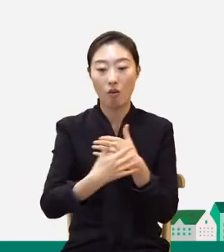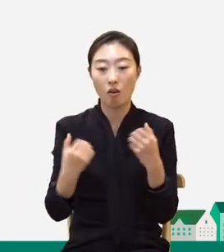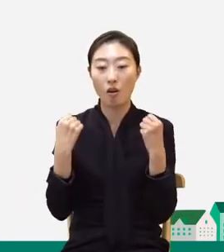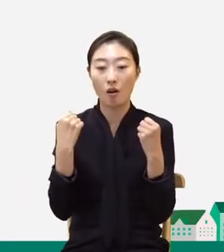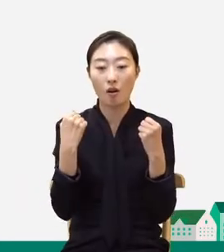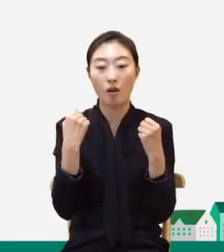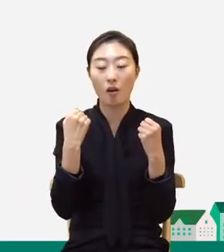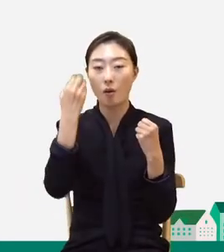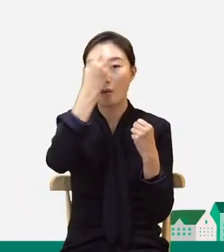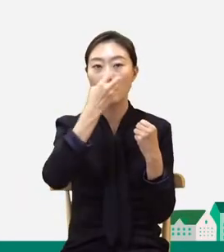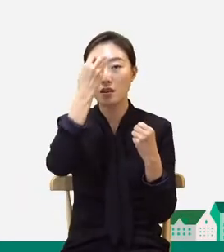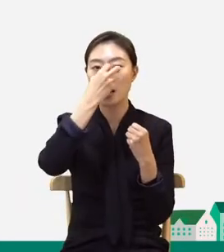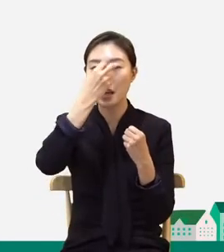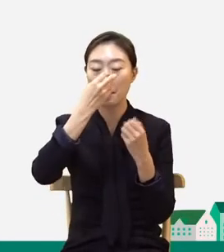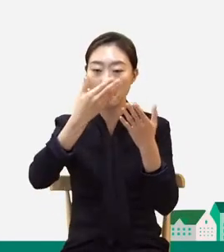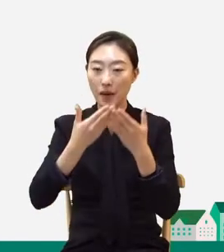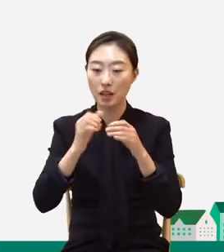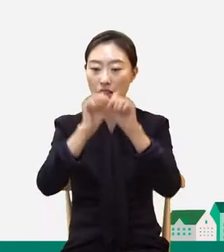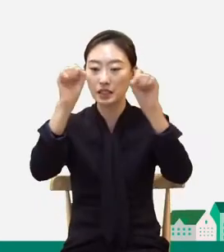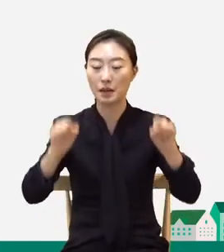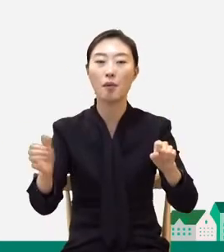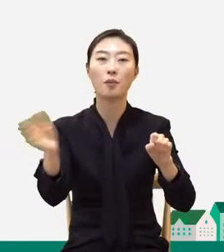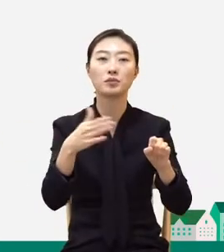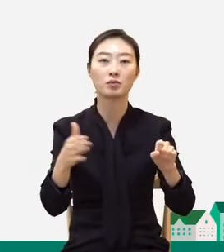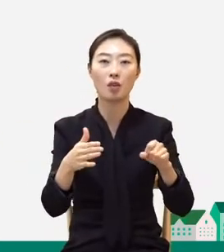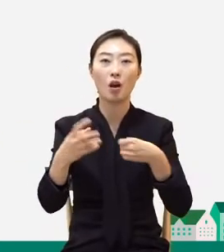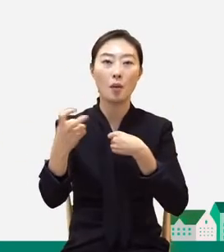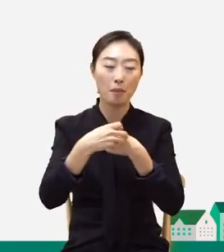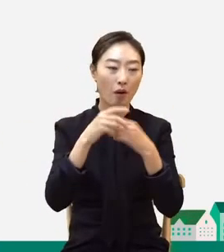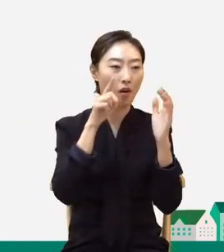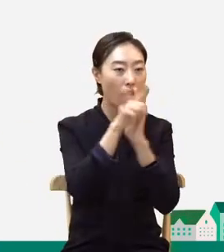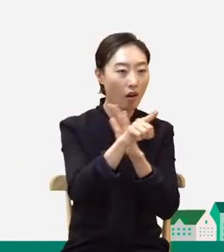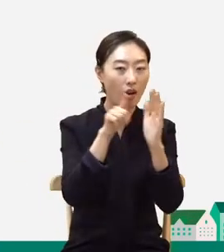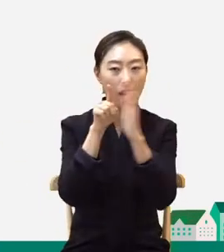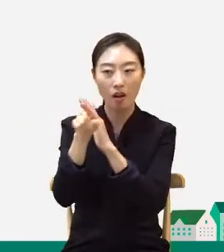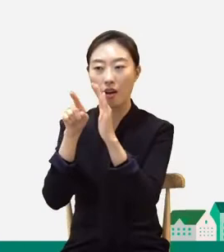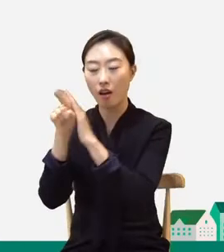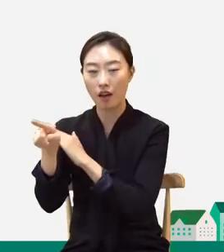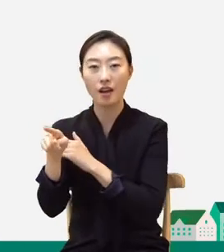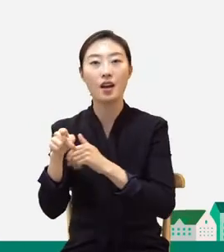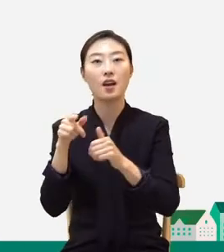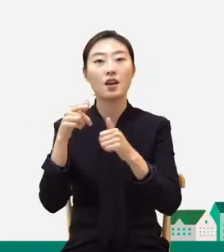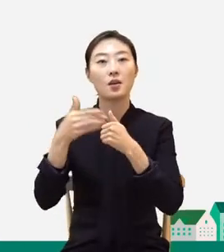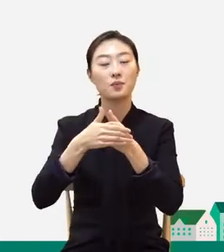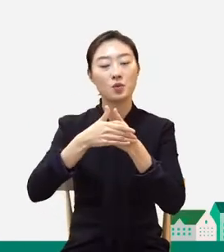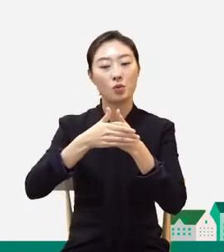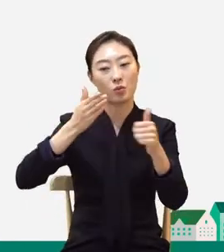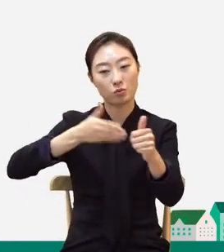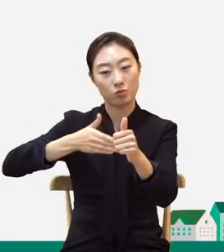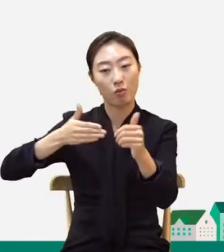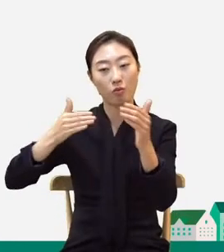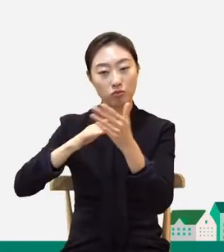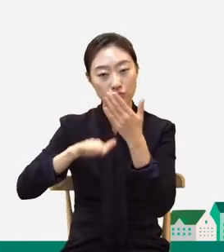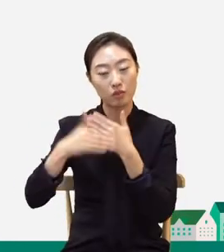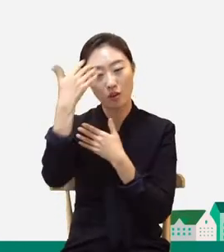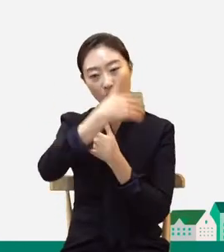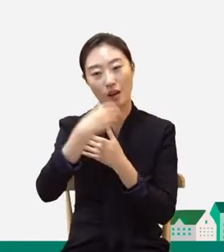시스템이 현재 없다 보니까 사전에 병원을 여러 차례 만나면서 협조 요청을 하고 검진을 받을 수 있도록 하였고